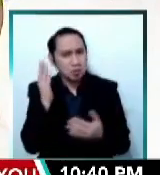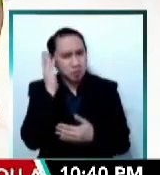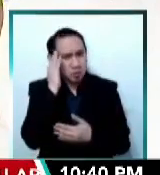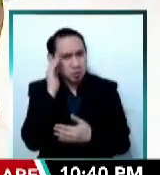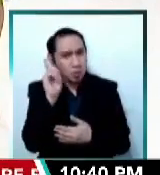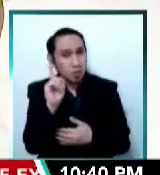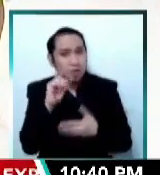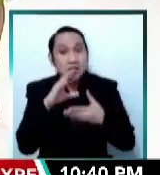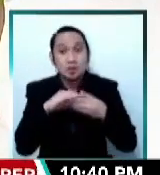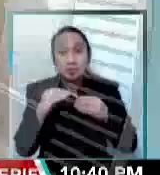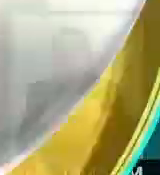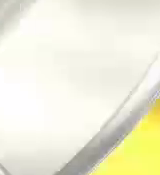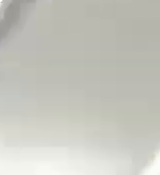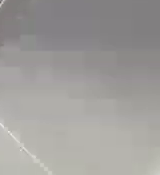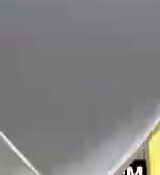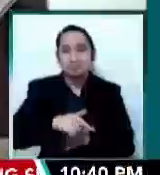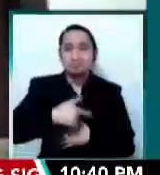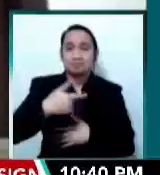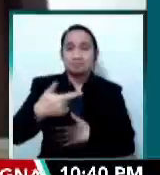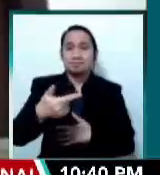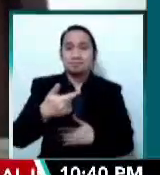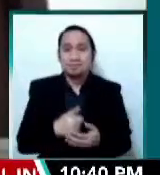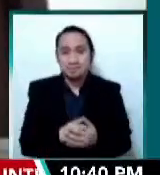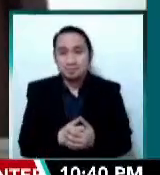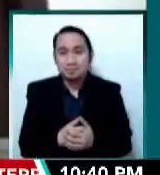kay Mariz Umali.